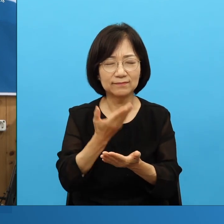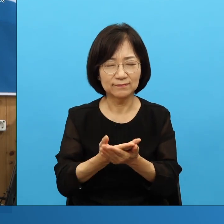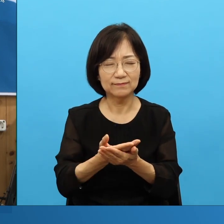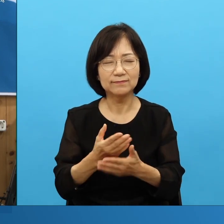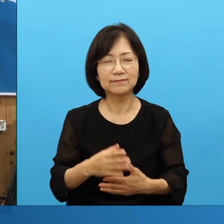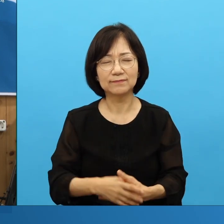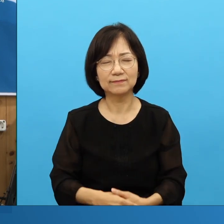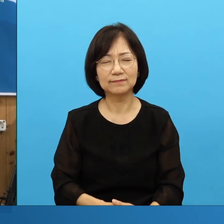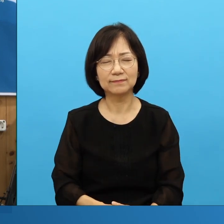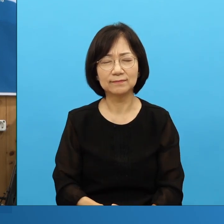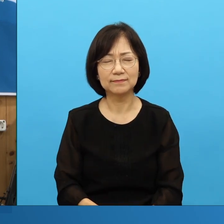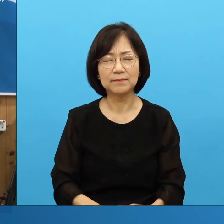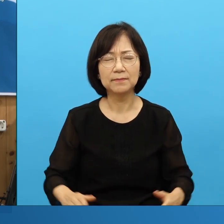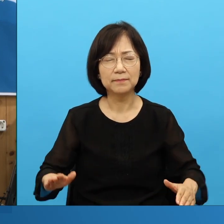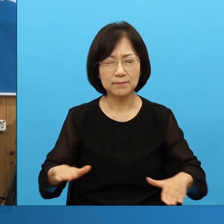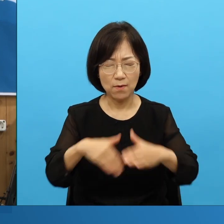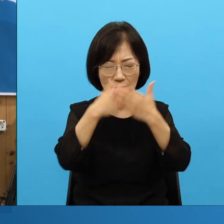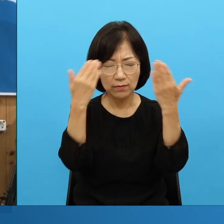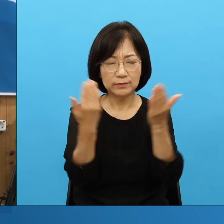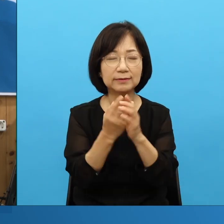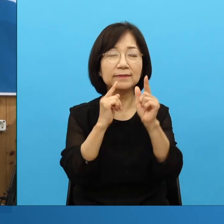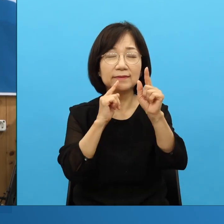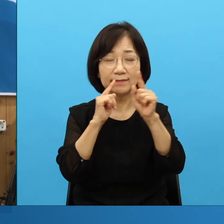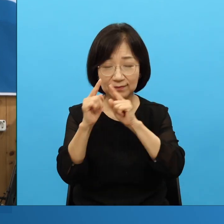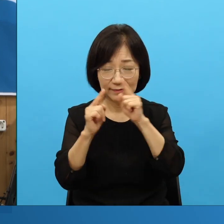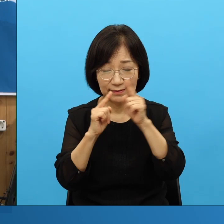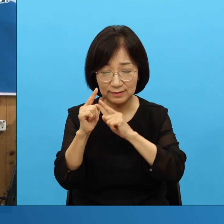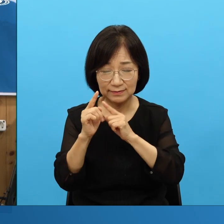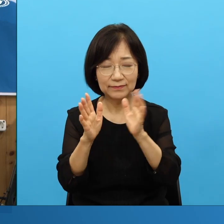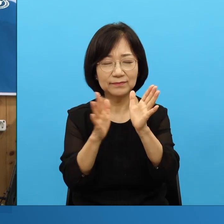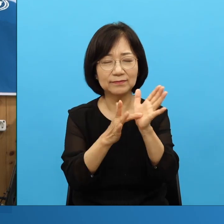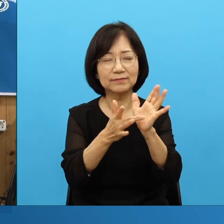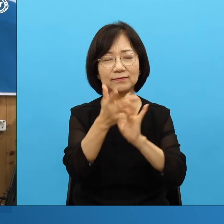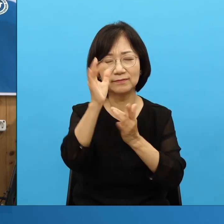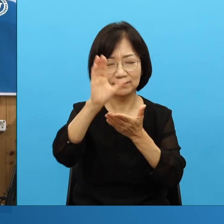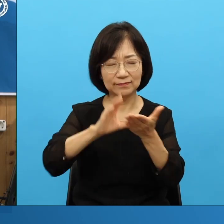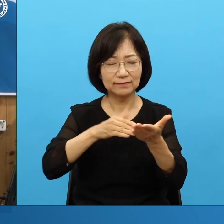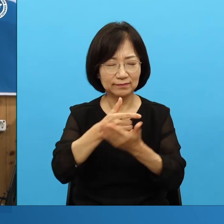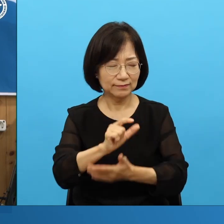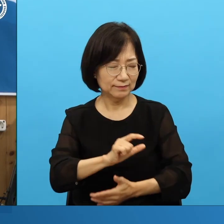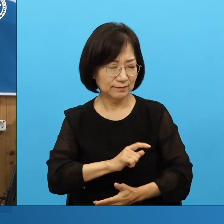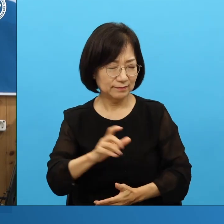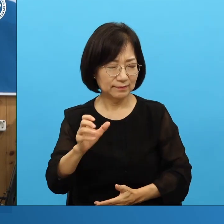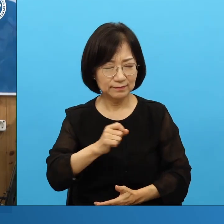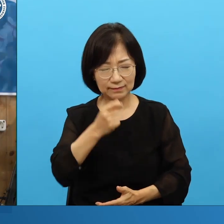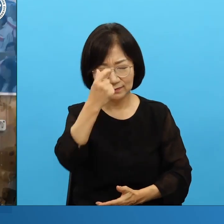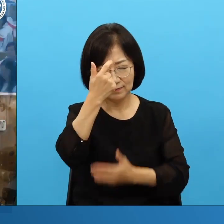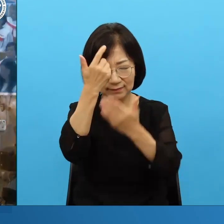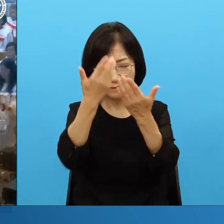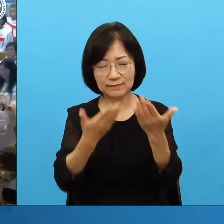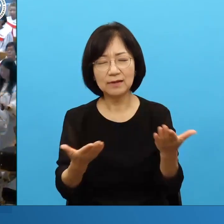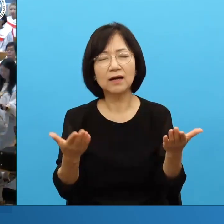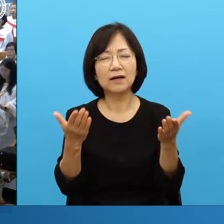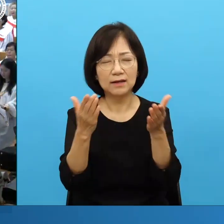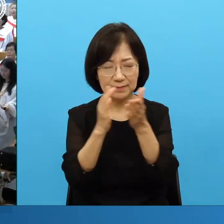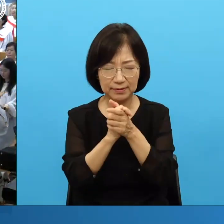our souls. 이 모든 말씀을 예수 그리스도의 이름으로 기도드립니다. In Jesus Christ's 아멘. name we pray. Amen.